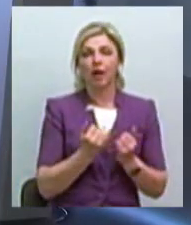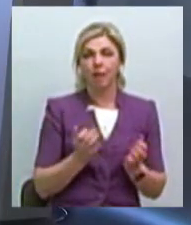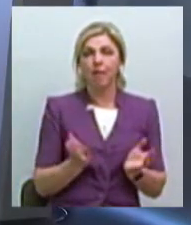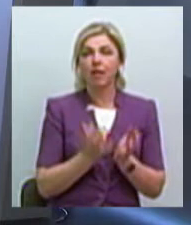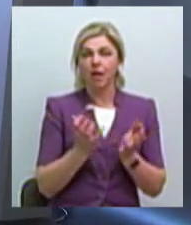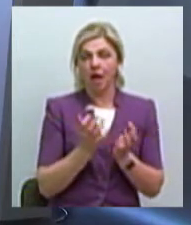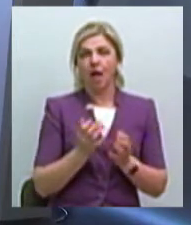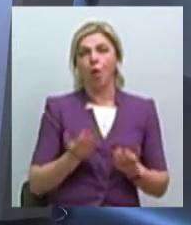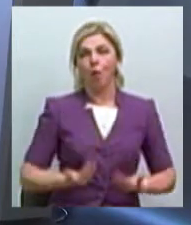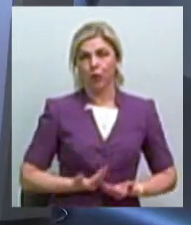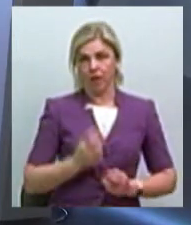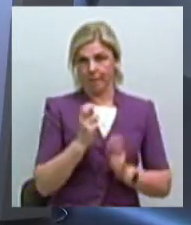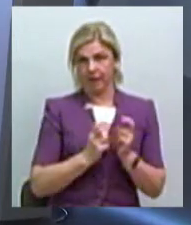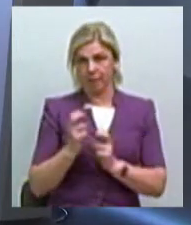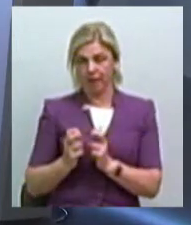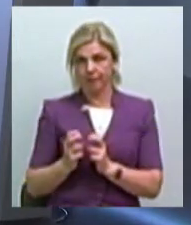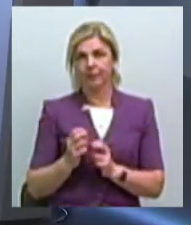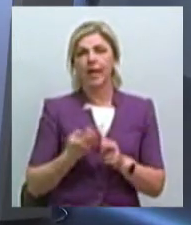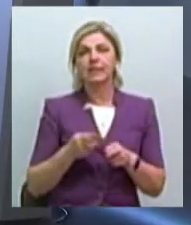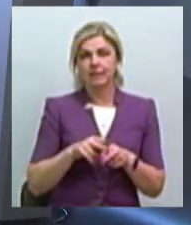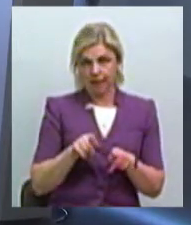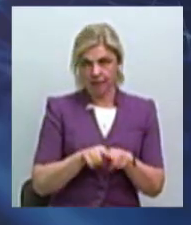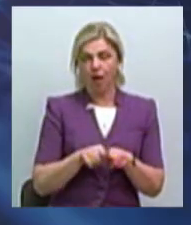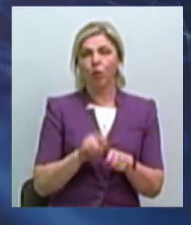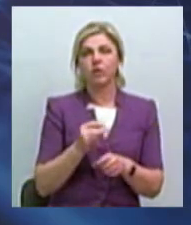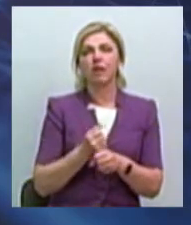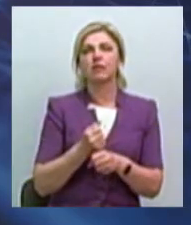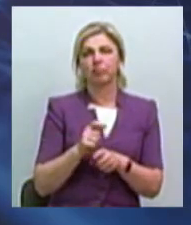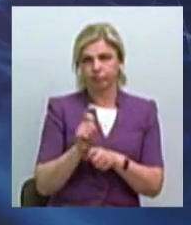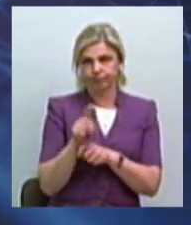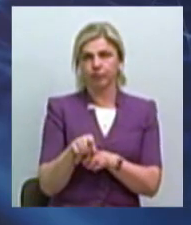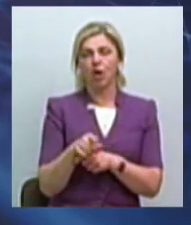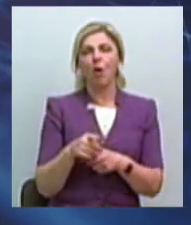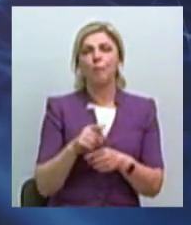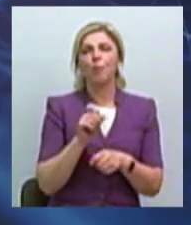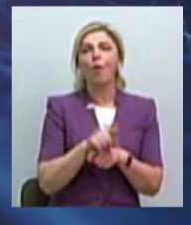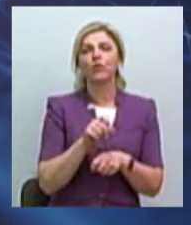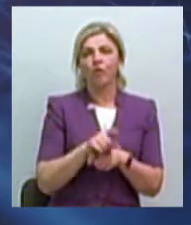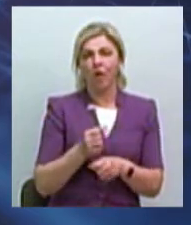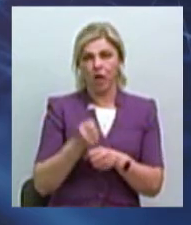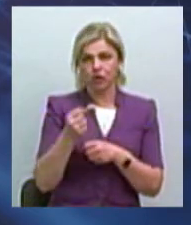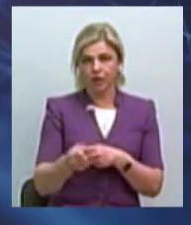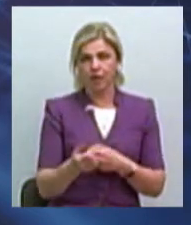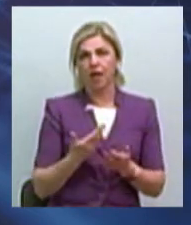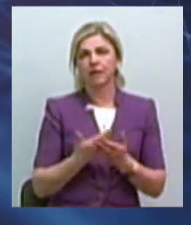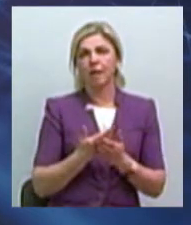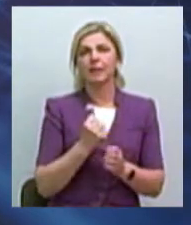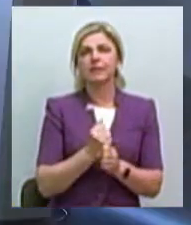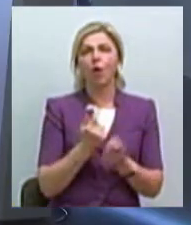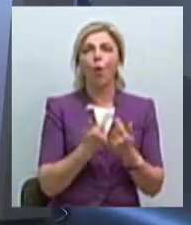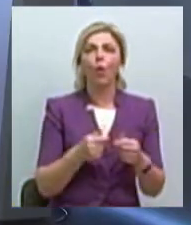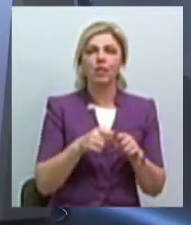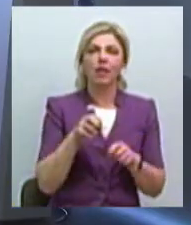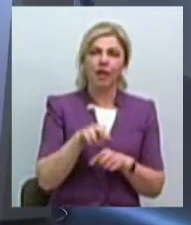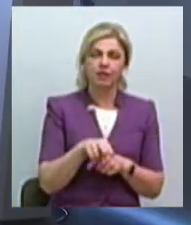підприємств. Також це делегування певних повноважень. Тобто, найчастіше це створення якихось відділів,